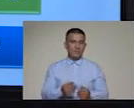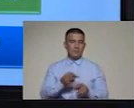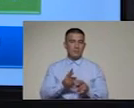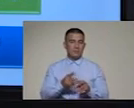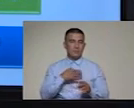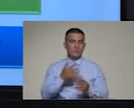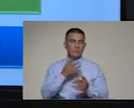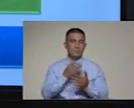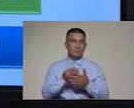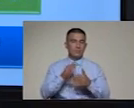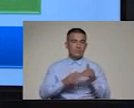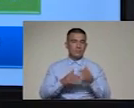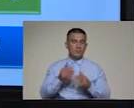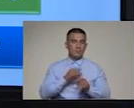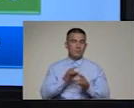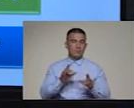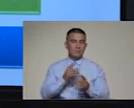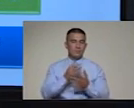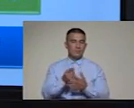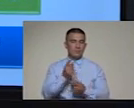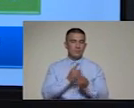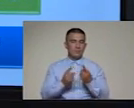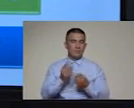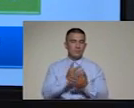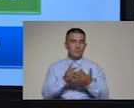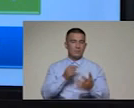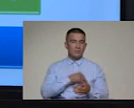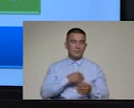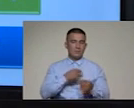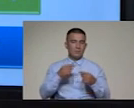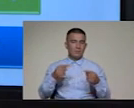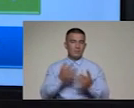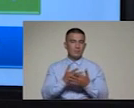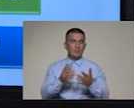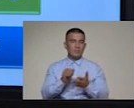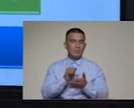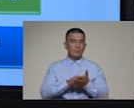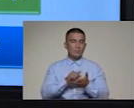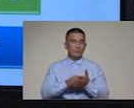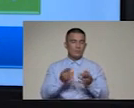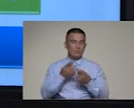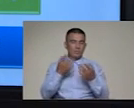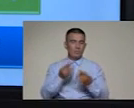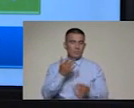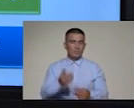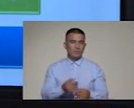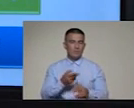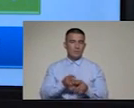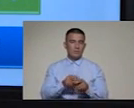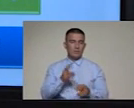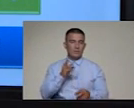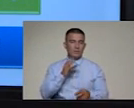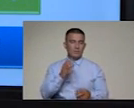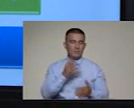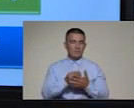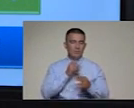o'tkazilgan tajribalarning har bir bosqichida sodir bo'lgan o'zgarishlar sababini tushuntiring. Ikkinchi, mis 2 xlorid